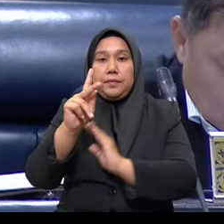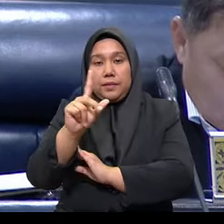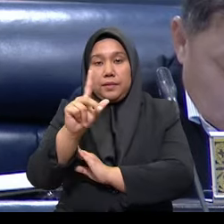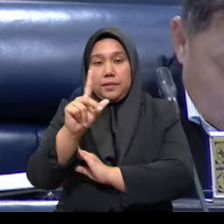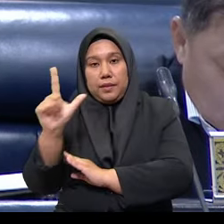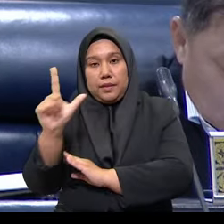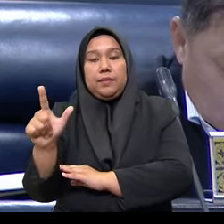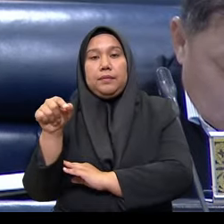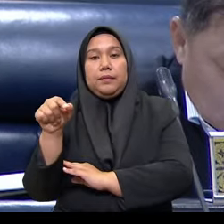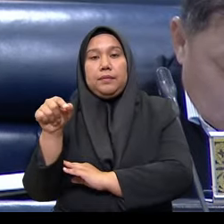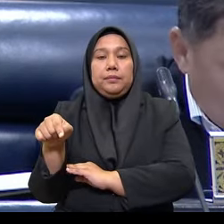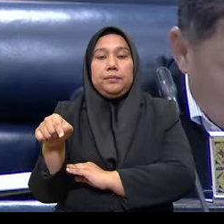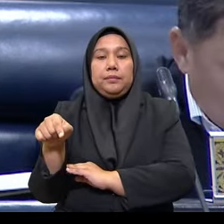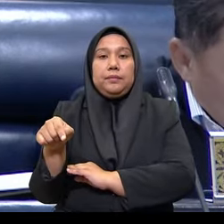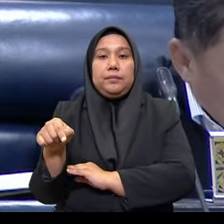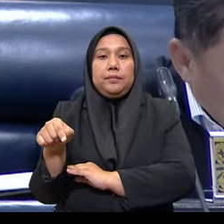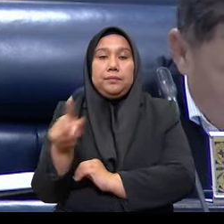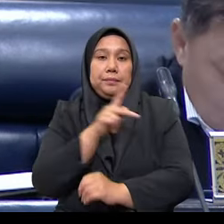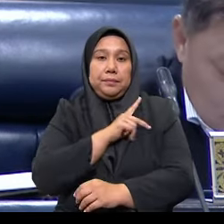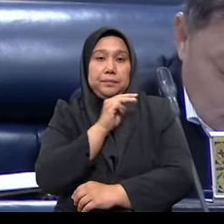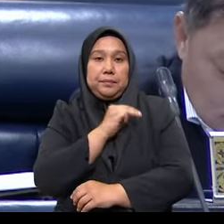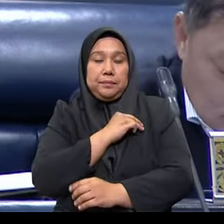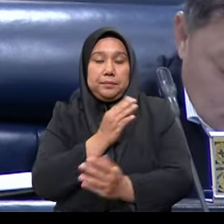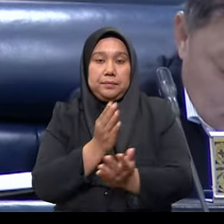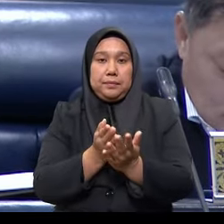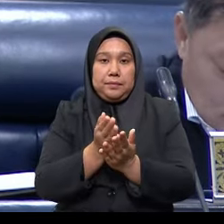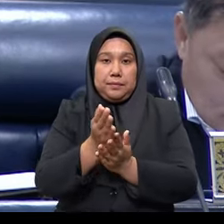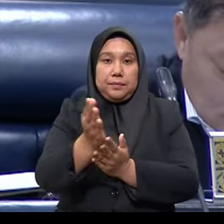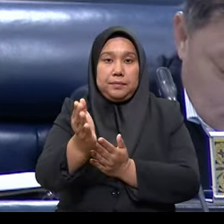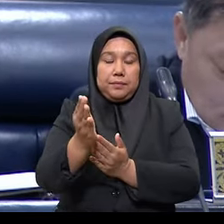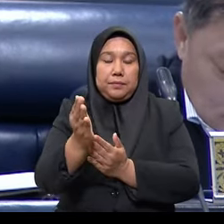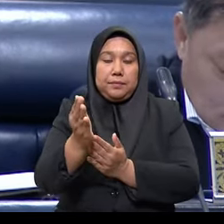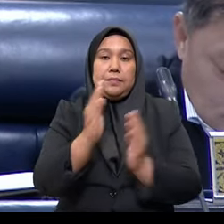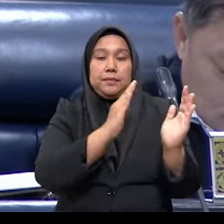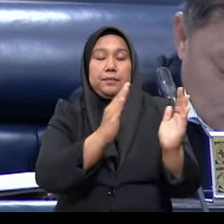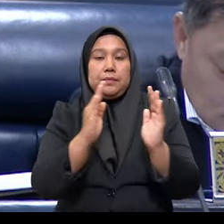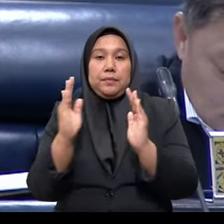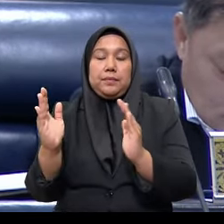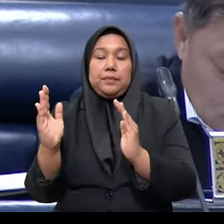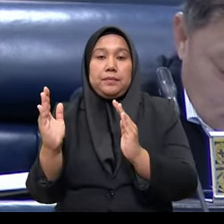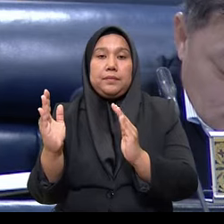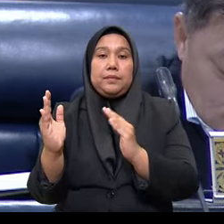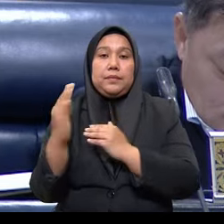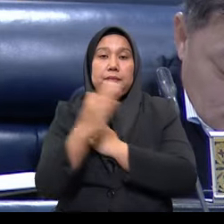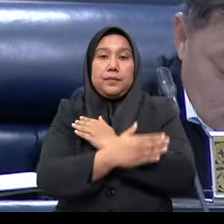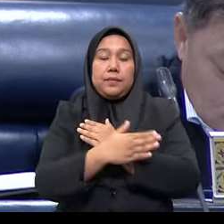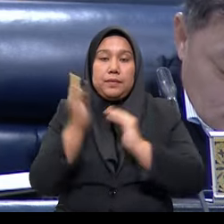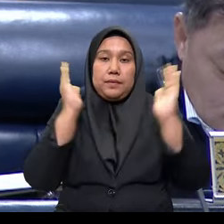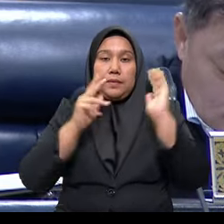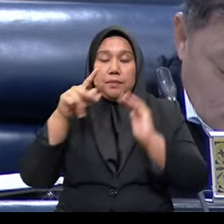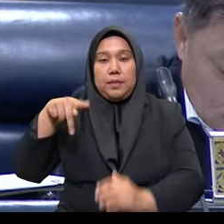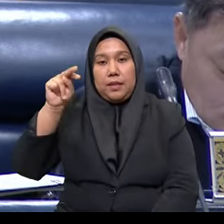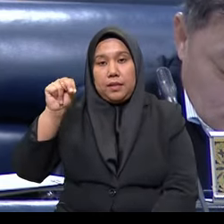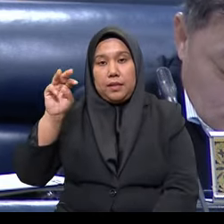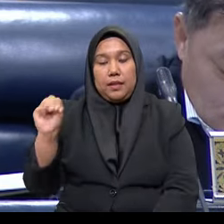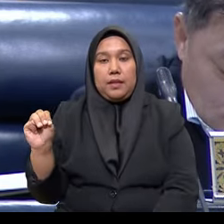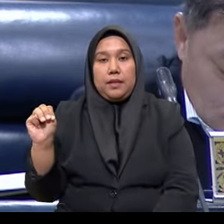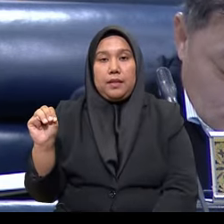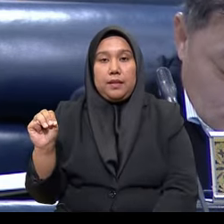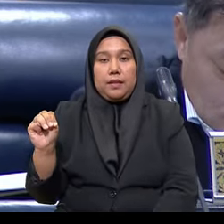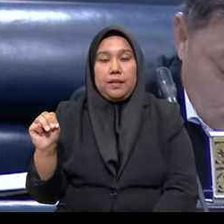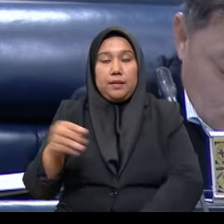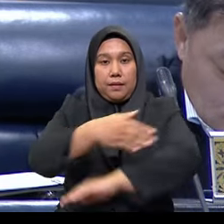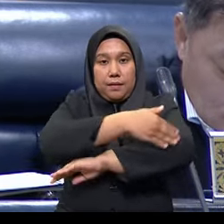Sehubungan dengan itu, Kementerian melalui Perpustakaan Negara Malaysia PNM sedang menyediakan satu